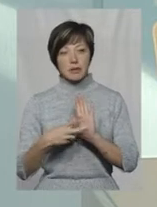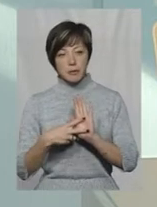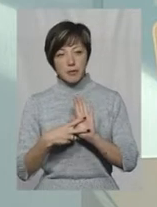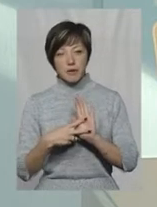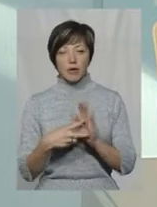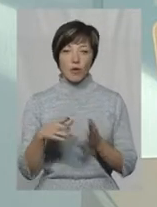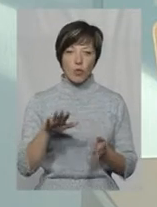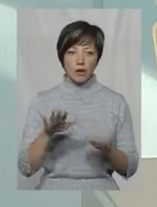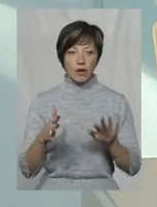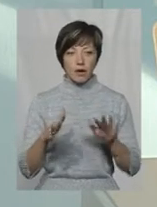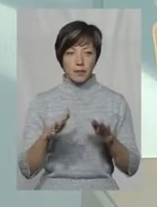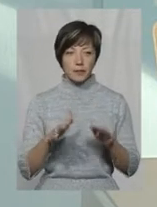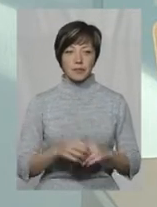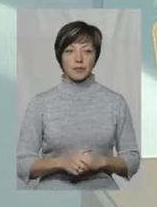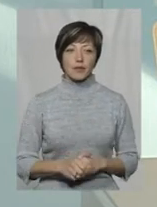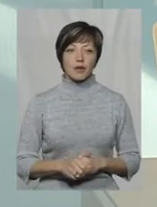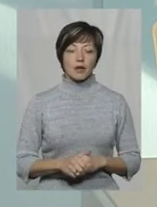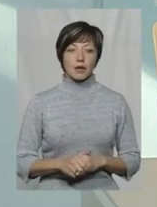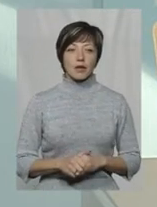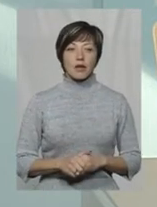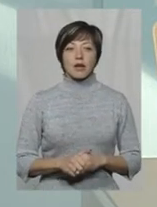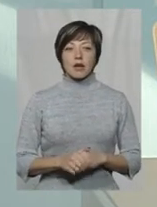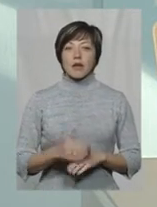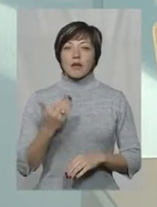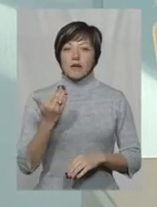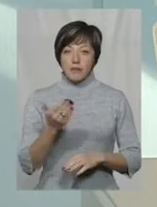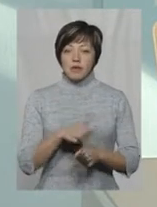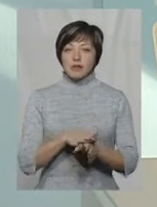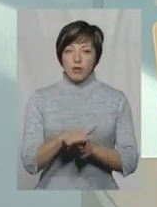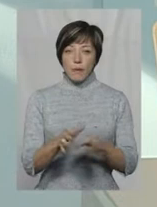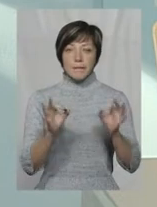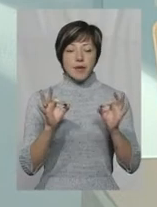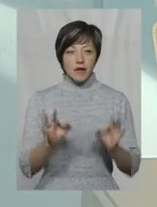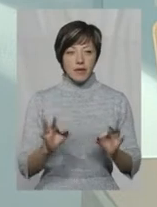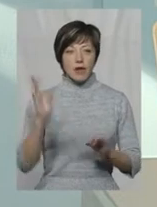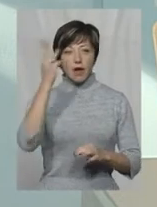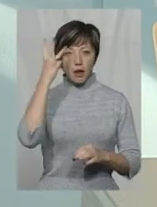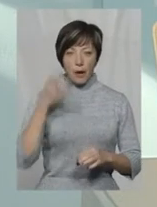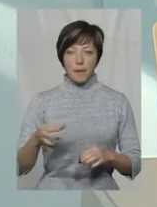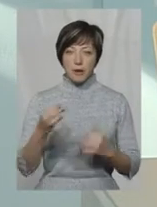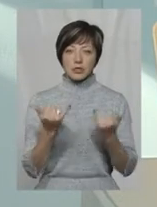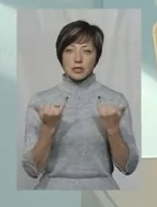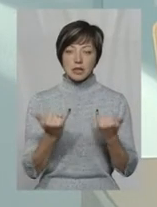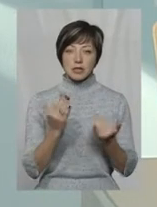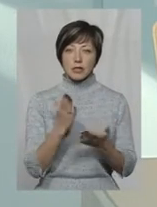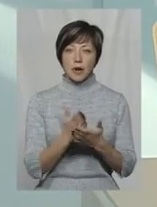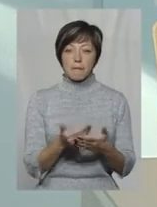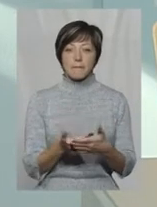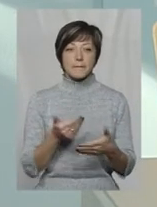6-7%, отак от спостерігається. Тому ви цілком праві, що Хмельниччина зараз знаходиться